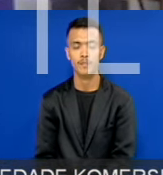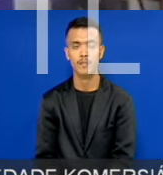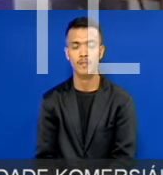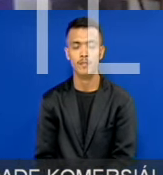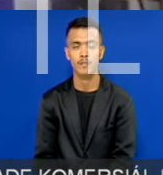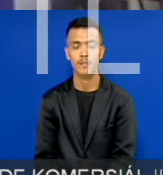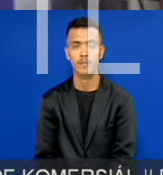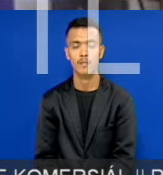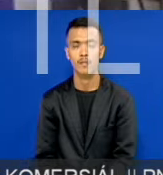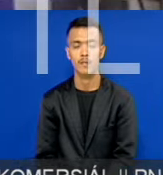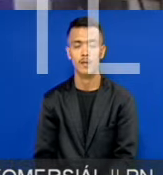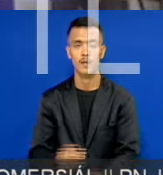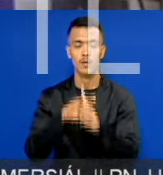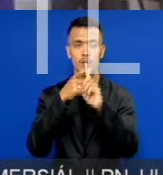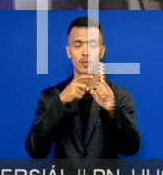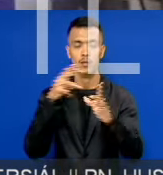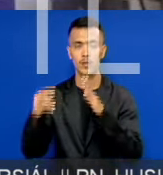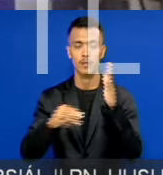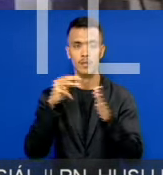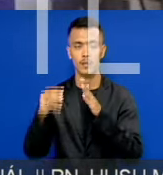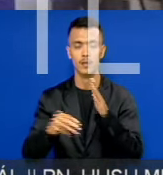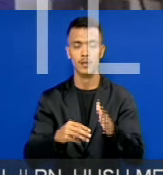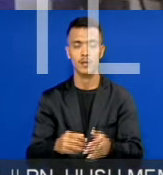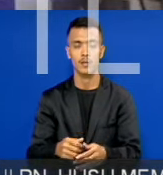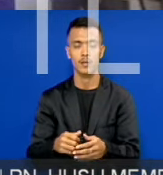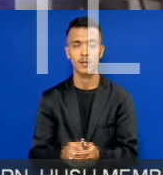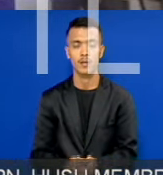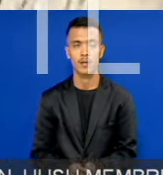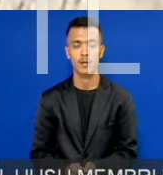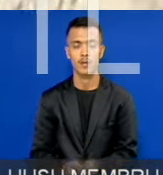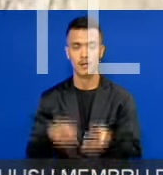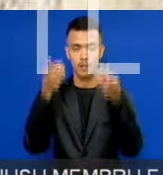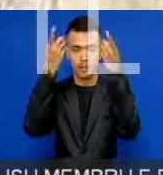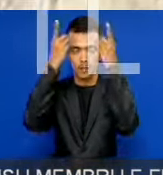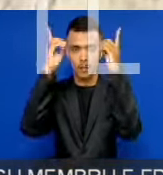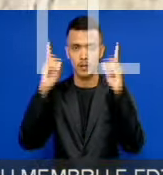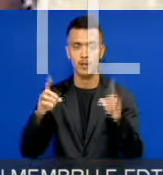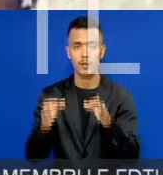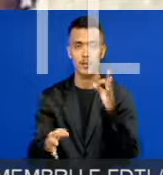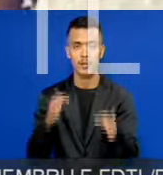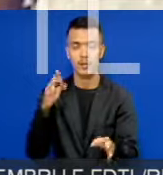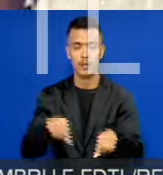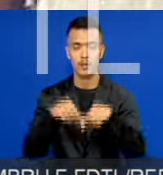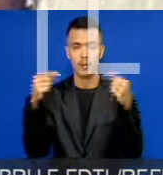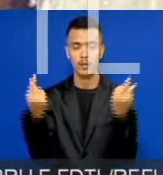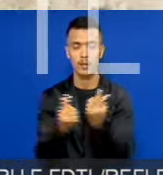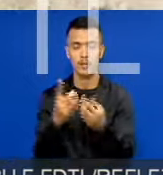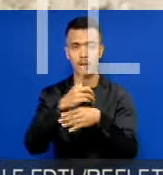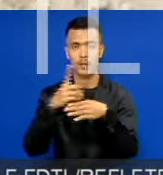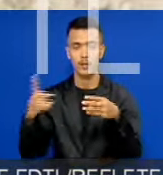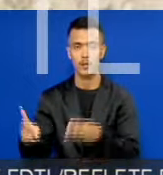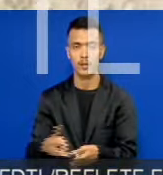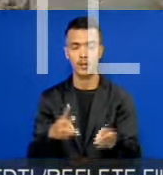apa sih ral pas lihat sih media sih ral nih kita fano malu atau disini. Além de nem equipa Direção Nacional Estrada